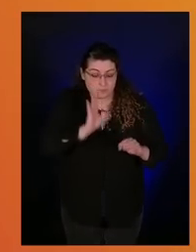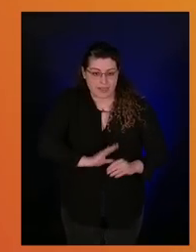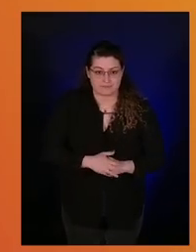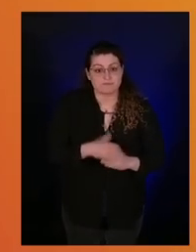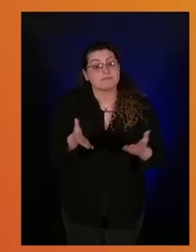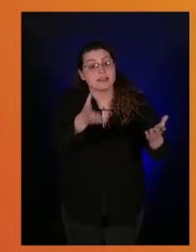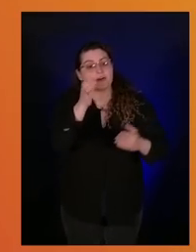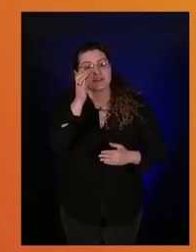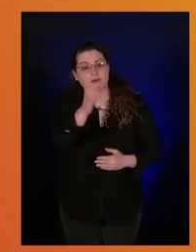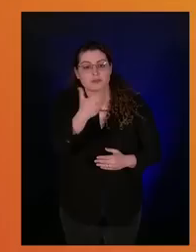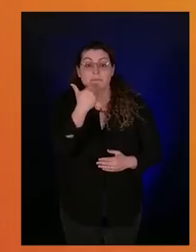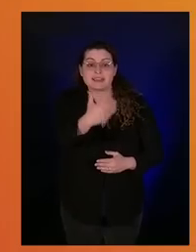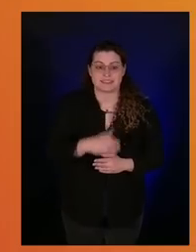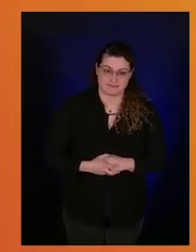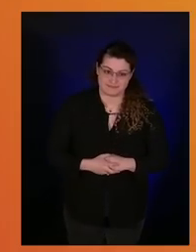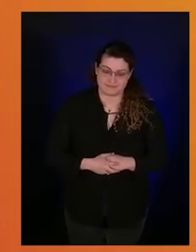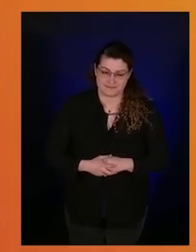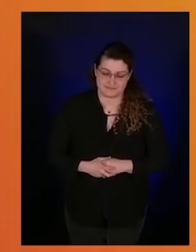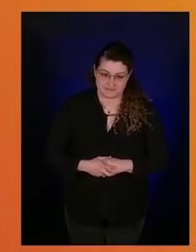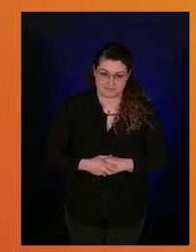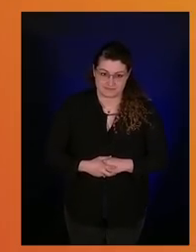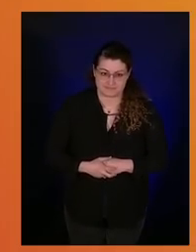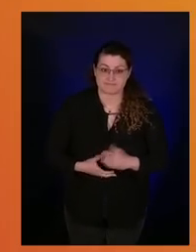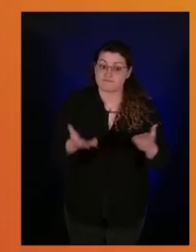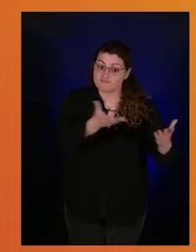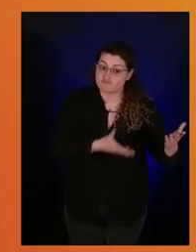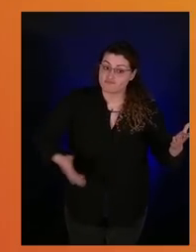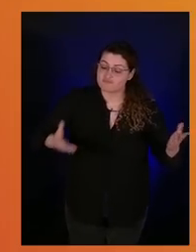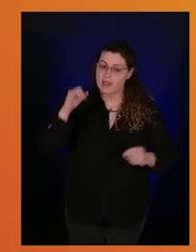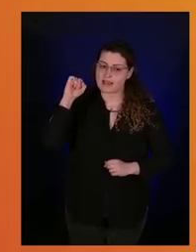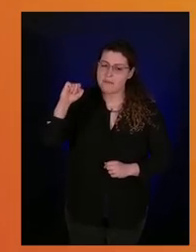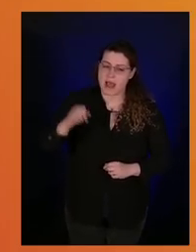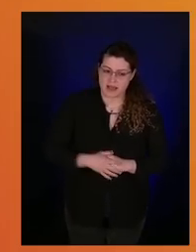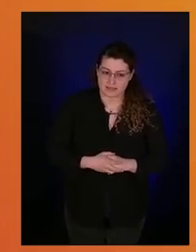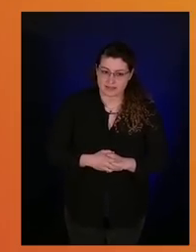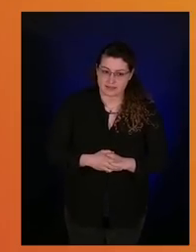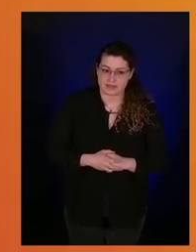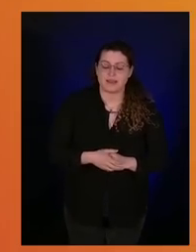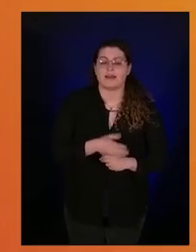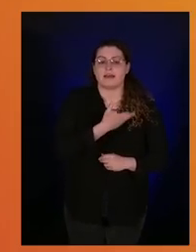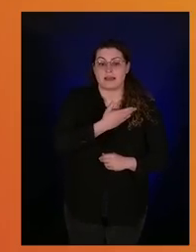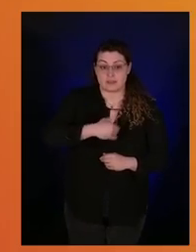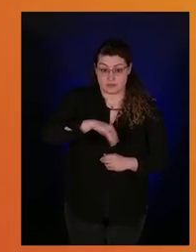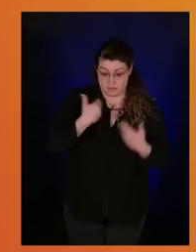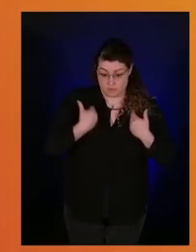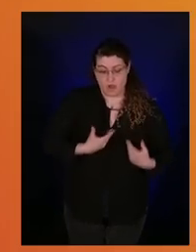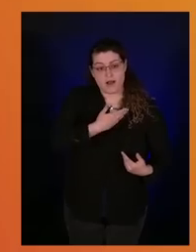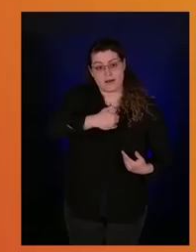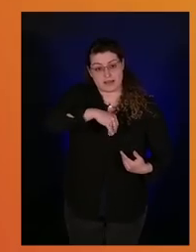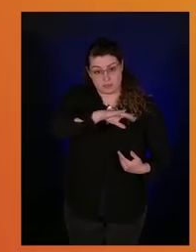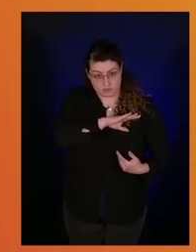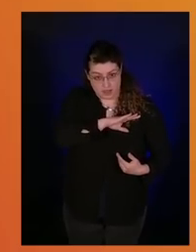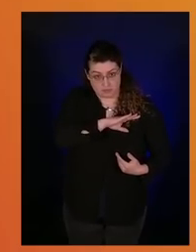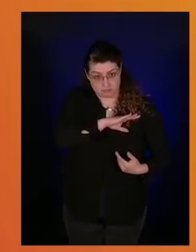Fabrice, on t'écoute. Merci, Fabrice. Merci. Chers camarades, j'ai la responsabilité de vous présenter, au nom de